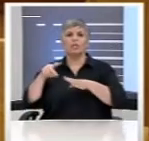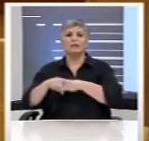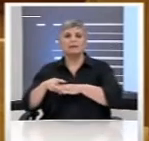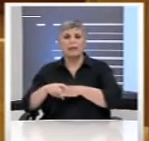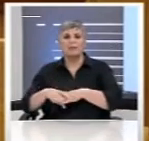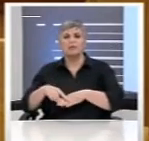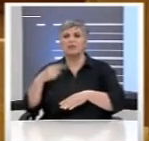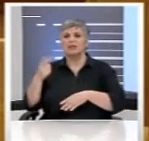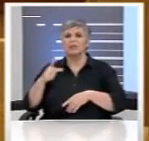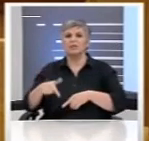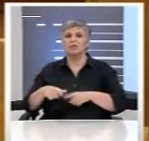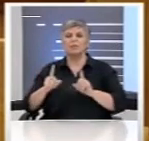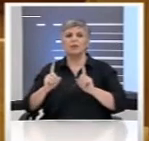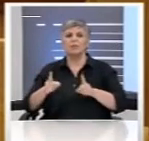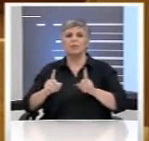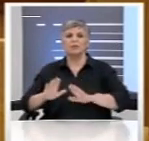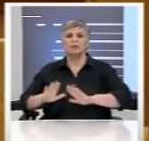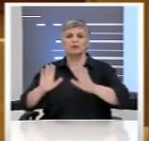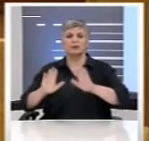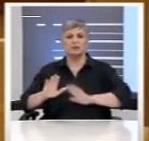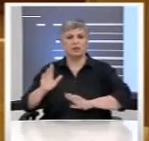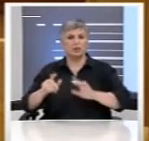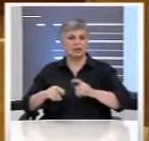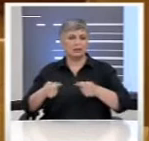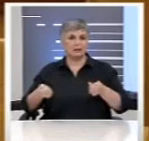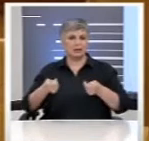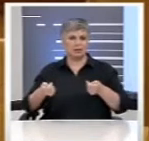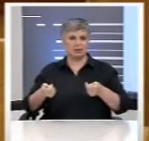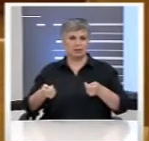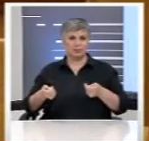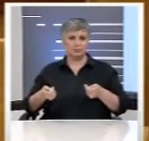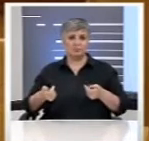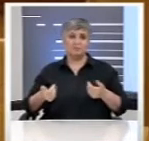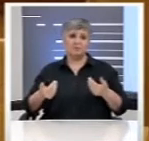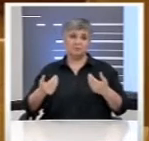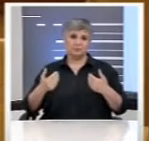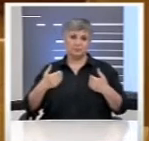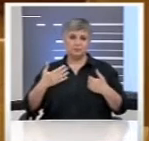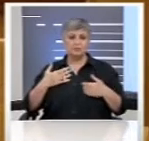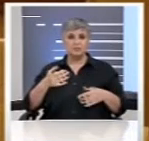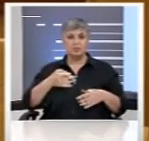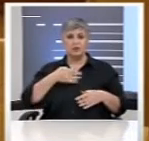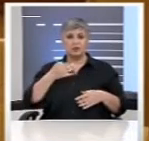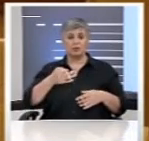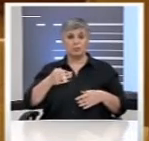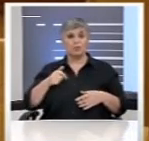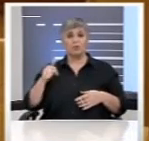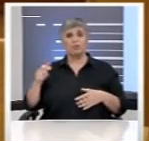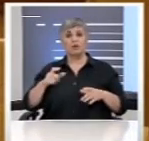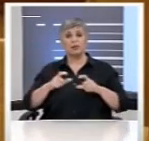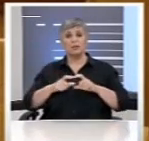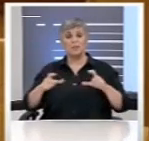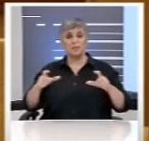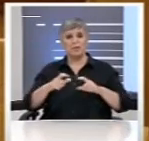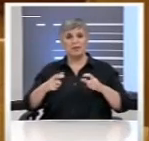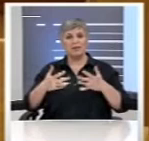Και με βεβαιότητα μπορούμε να πούμε ότι τόσο το κόστος δανεισμού των δεκαετών ομολόγων όσο